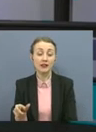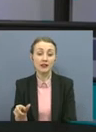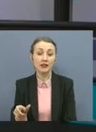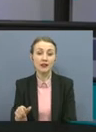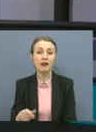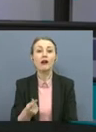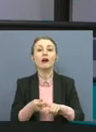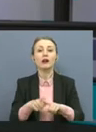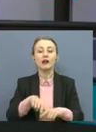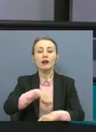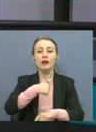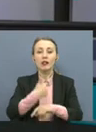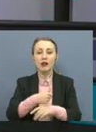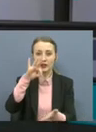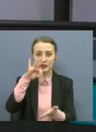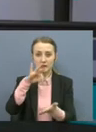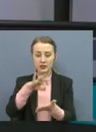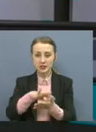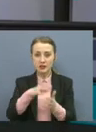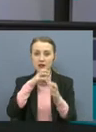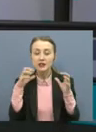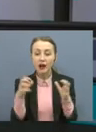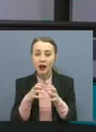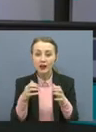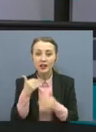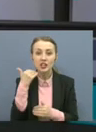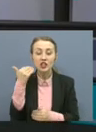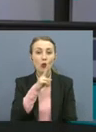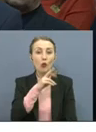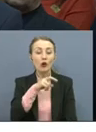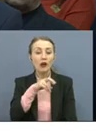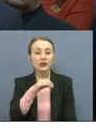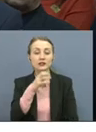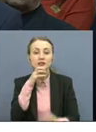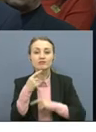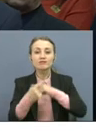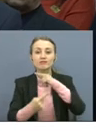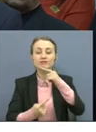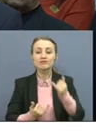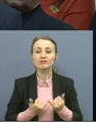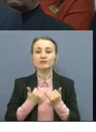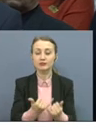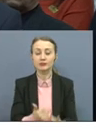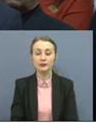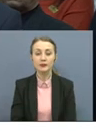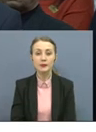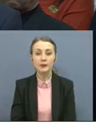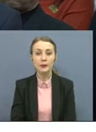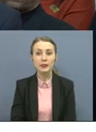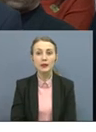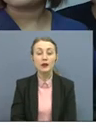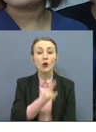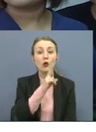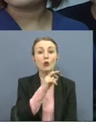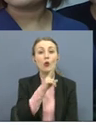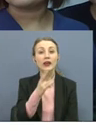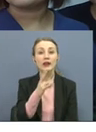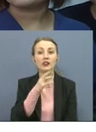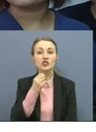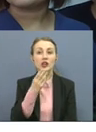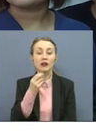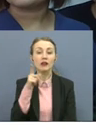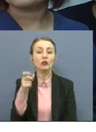шараға жергілікті зиялы қауым өкілдері мен ақынның туған туысқандары қатысты. 13 жасынан қолына қара домбырасын алып топқа түскен Көкен